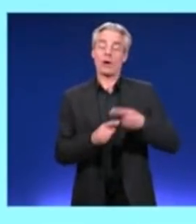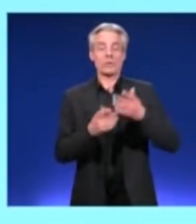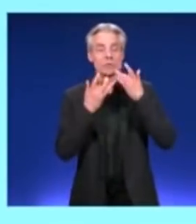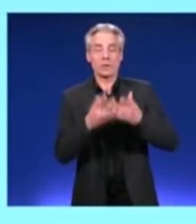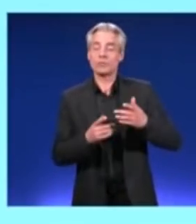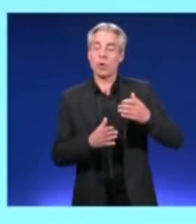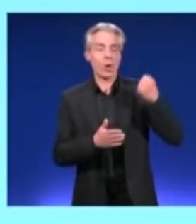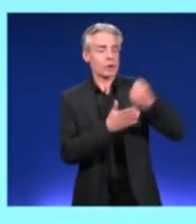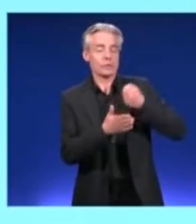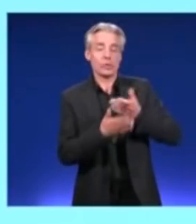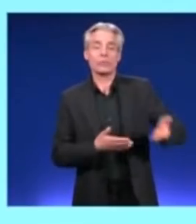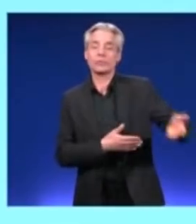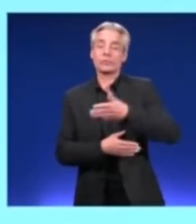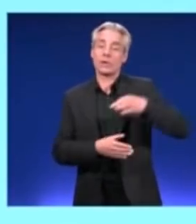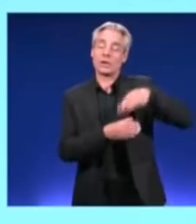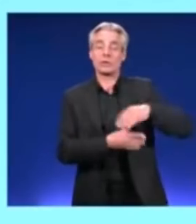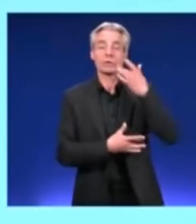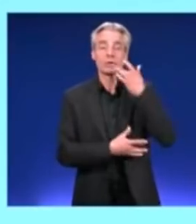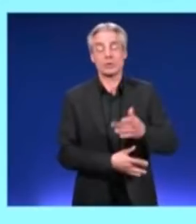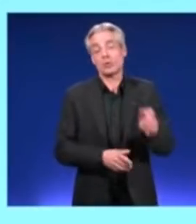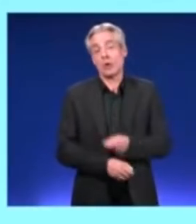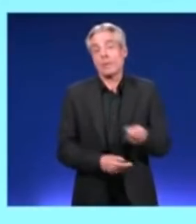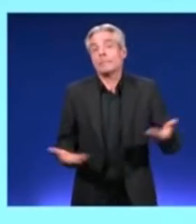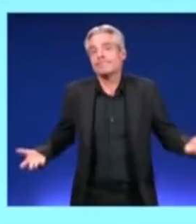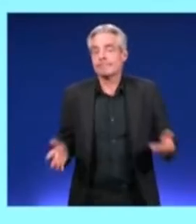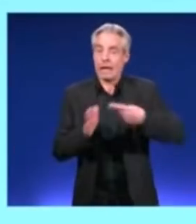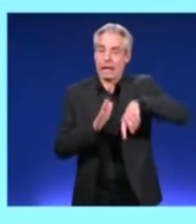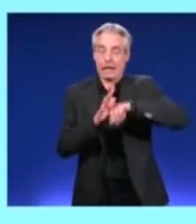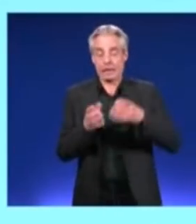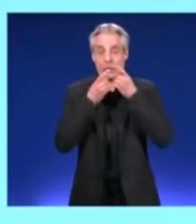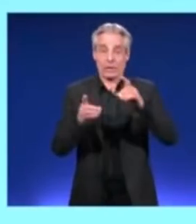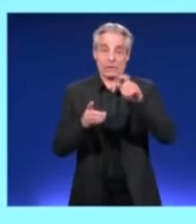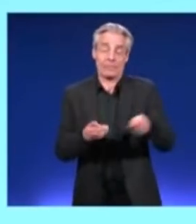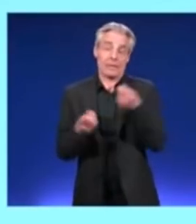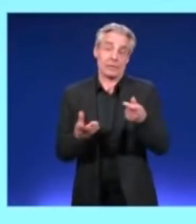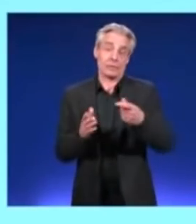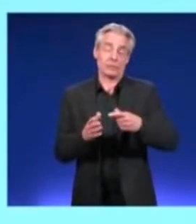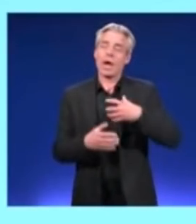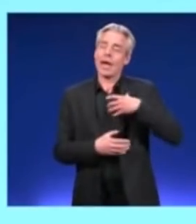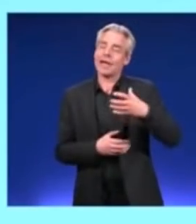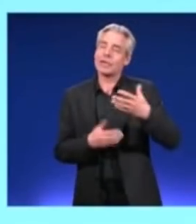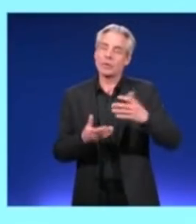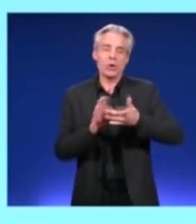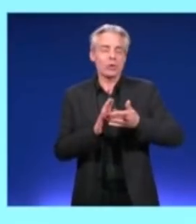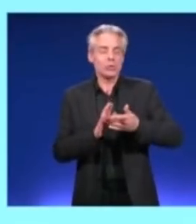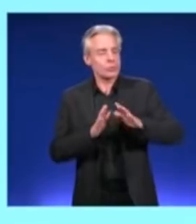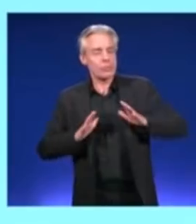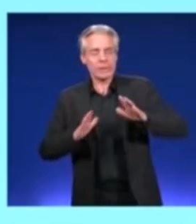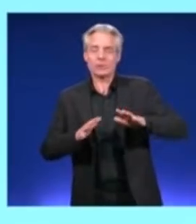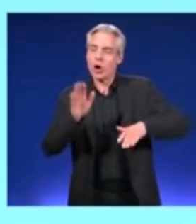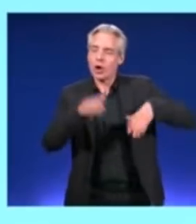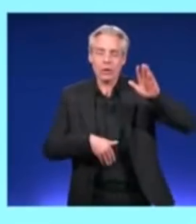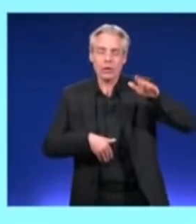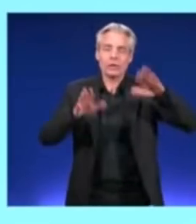soutien comme de leurs électeurs. Notre démocratie, en effet, est riche de tous les engagés qui